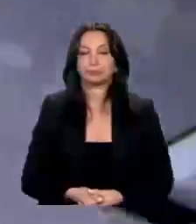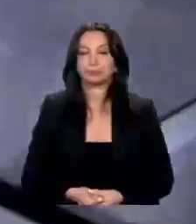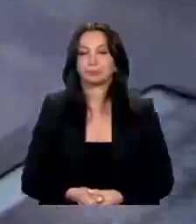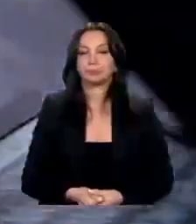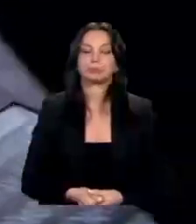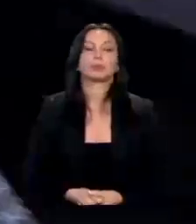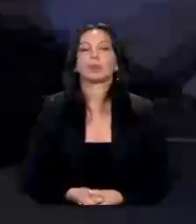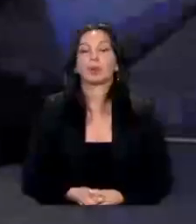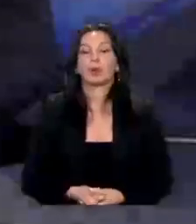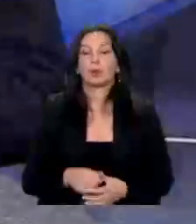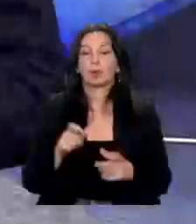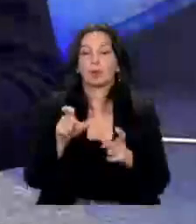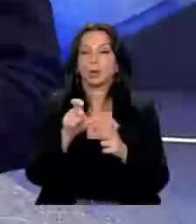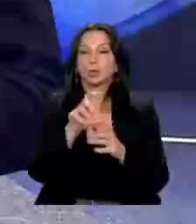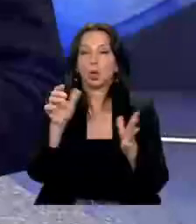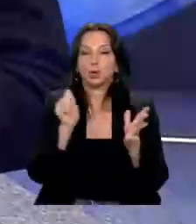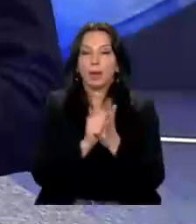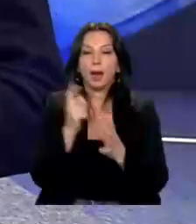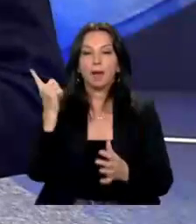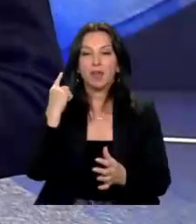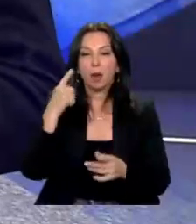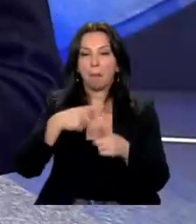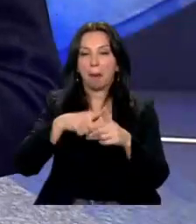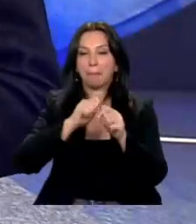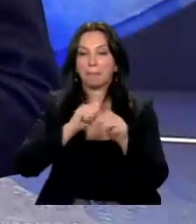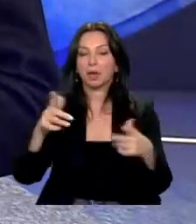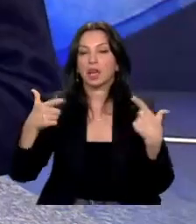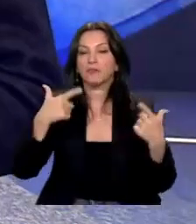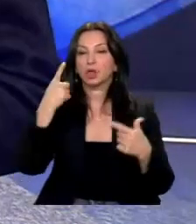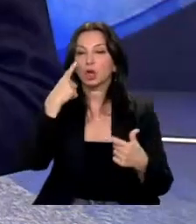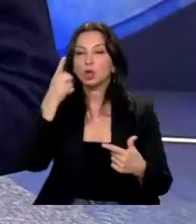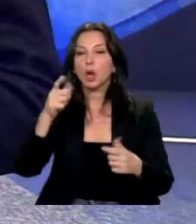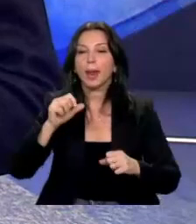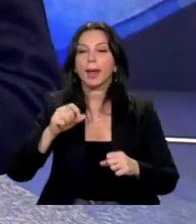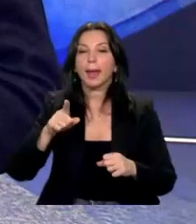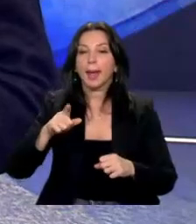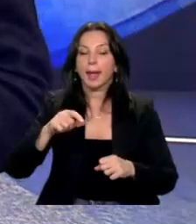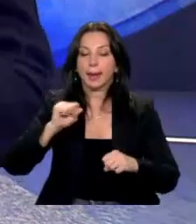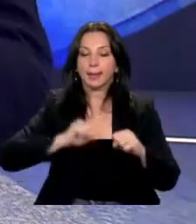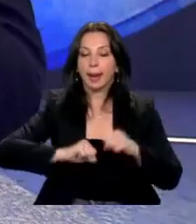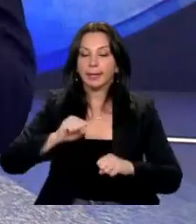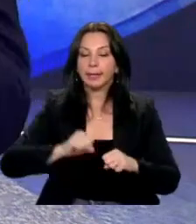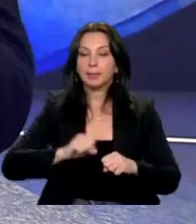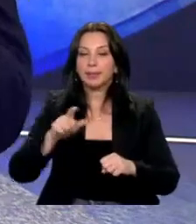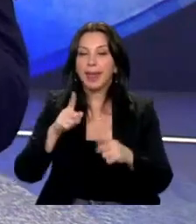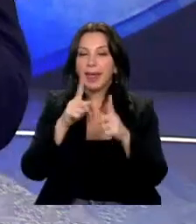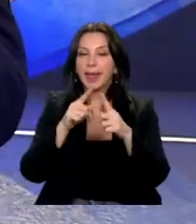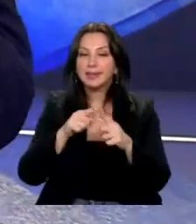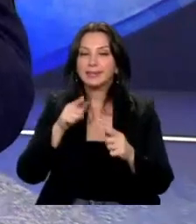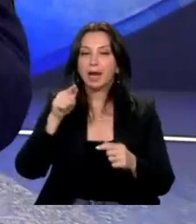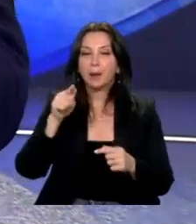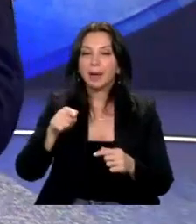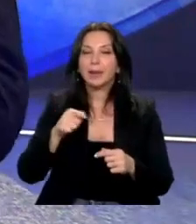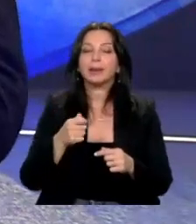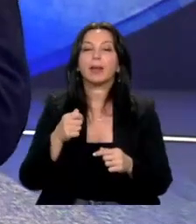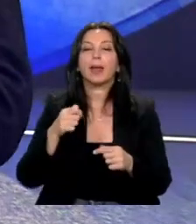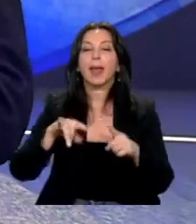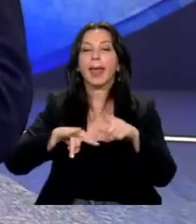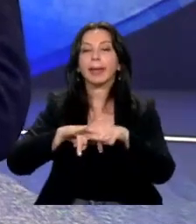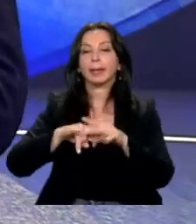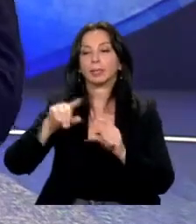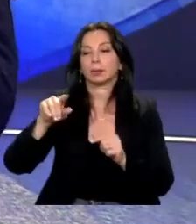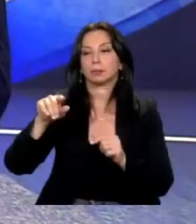Sevgili seyirciler, bir sosyal ağ fenomeni yayınladığı bir videoda rakibinin hesabını hacker tutup kapattırdığını